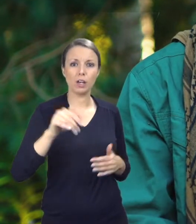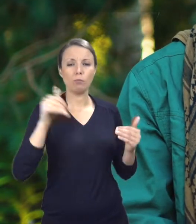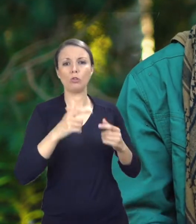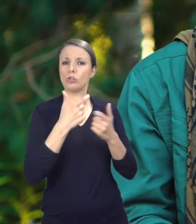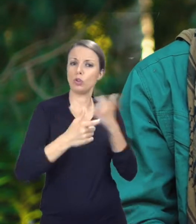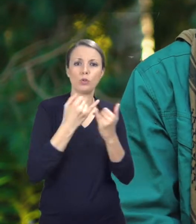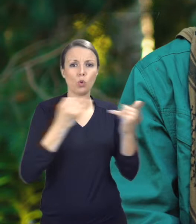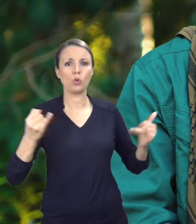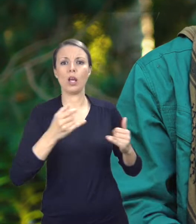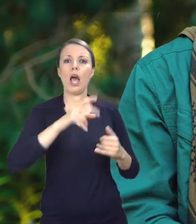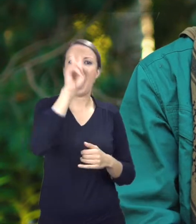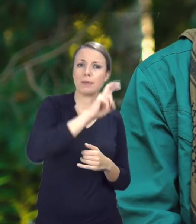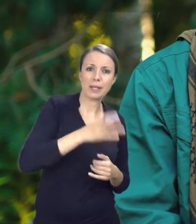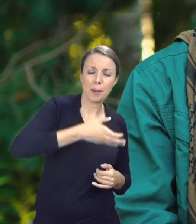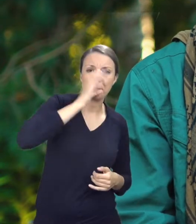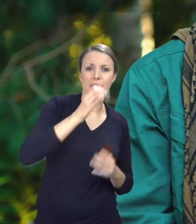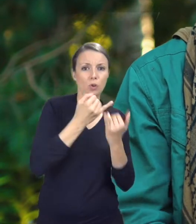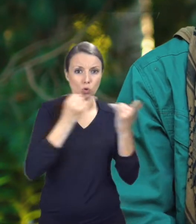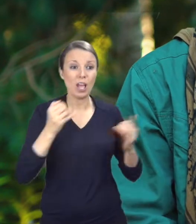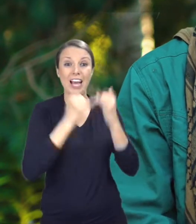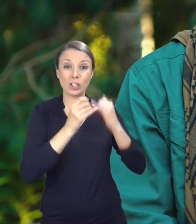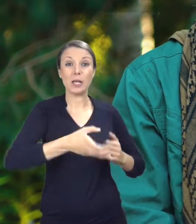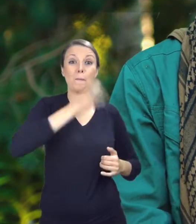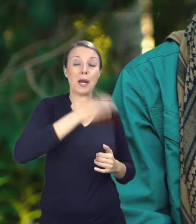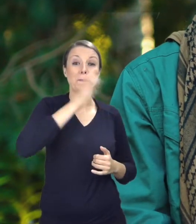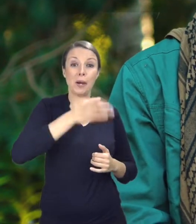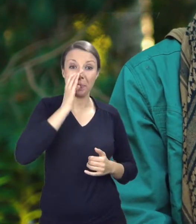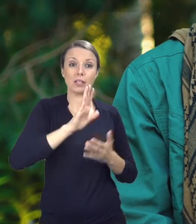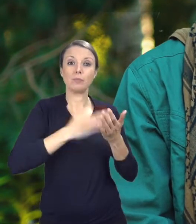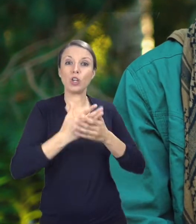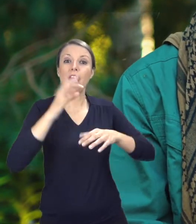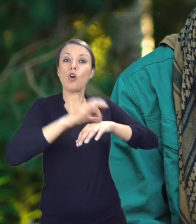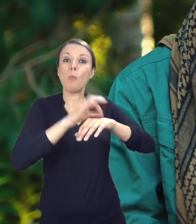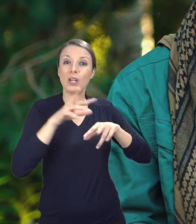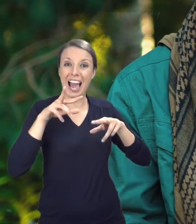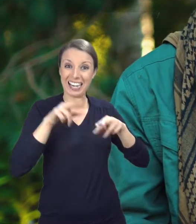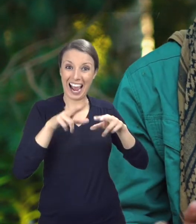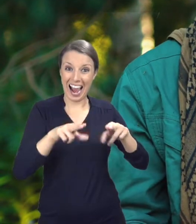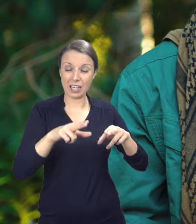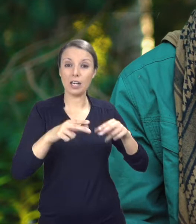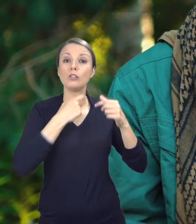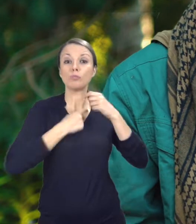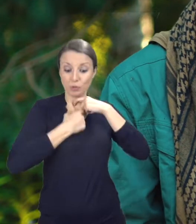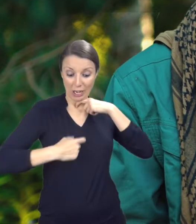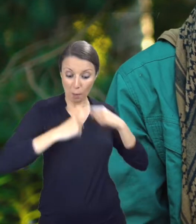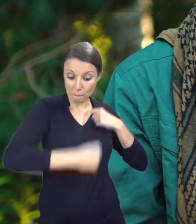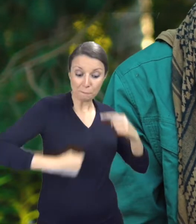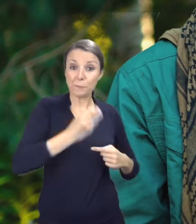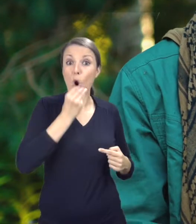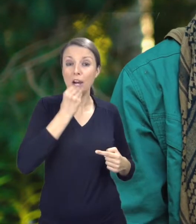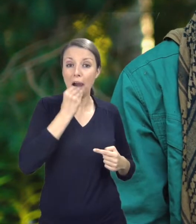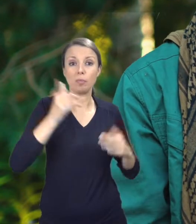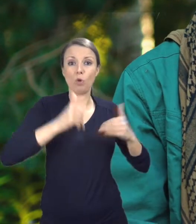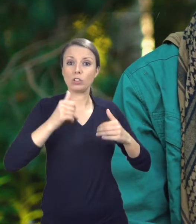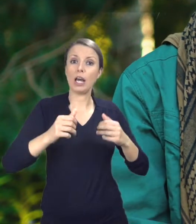i herbaty. Intensywne picie tego powoduje cofnięcie się wręcz komórek rakowych w przewodzie pokarmowych. Ale to jest jeden z wielu przykładów. Babka